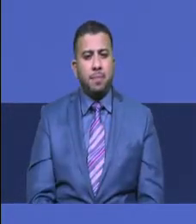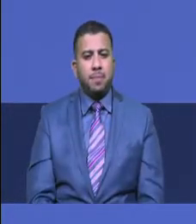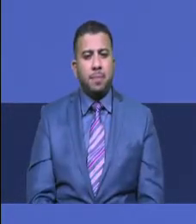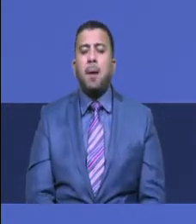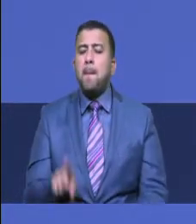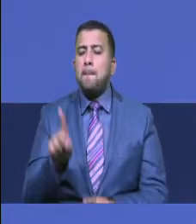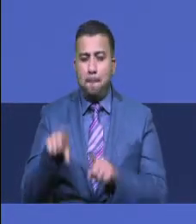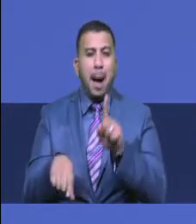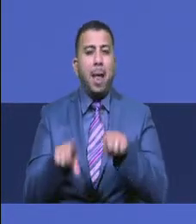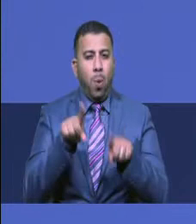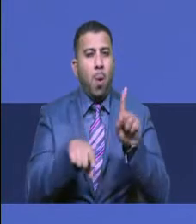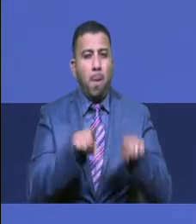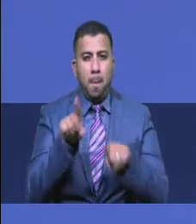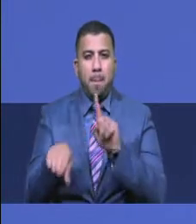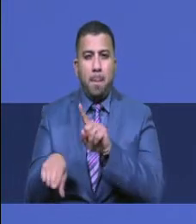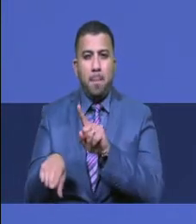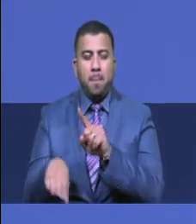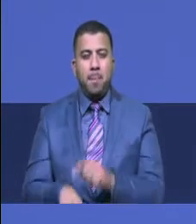بعضهم